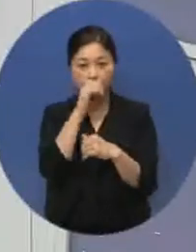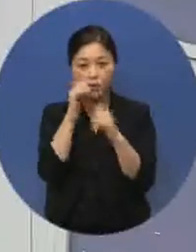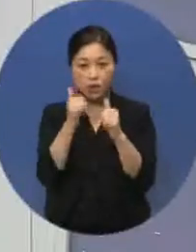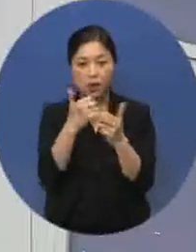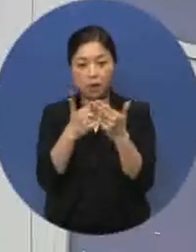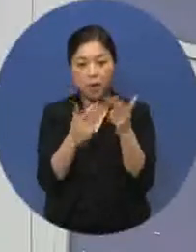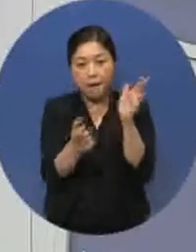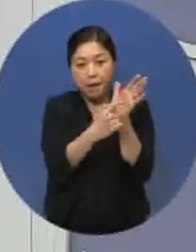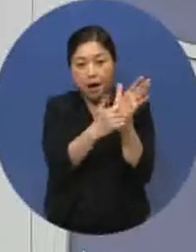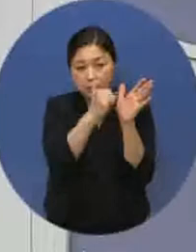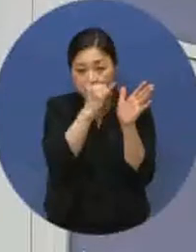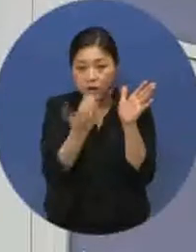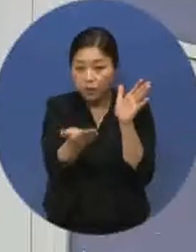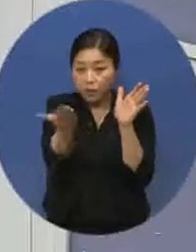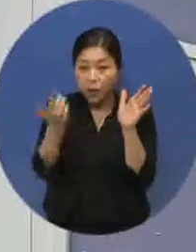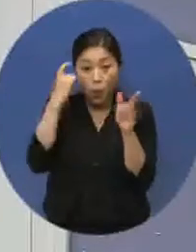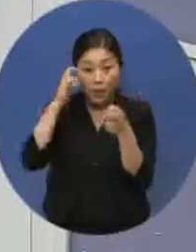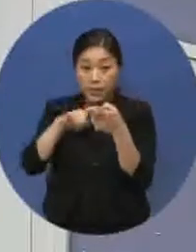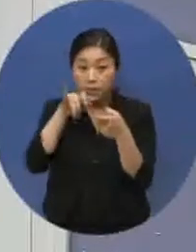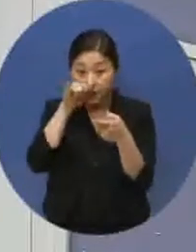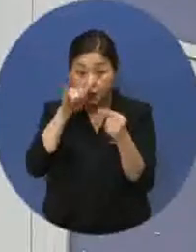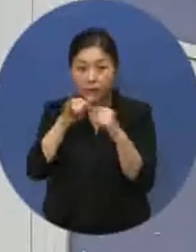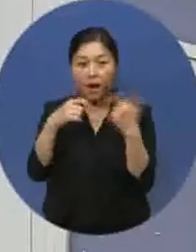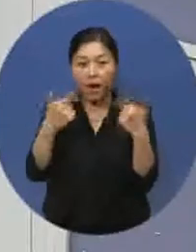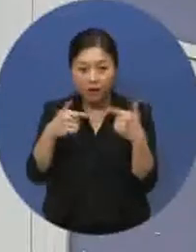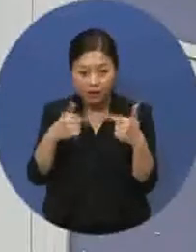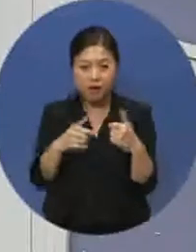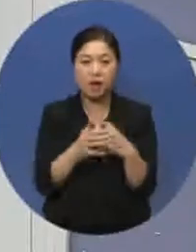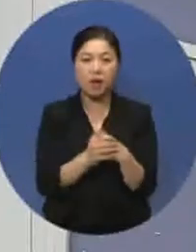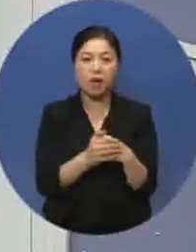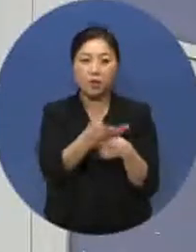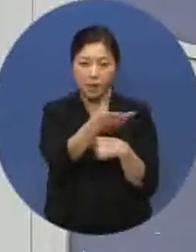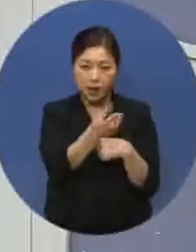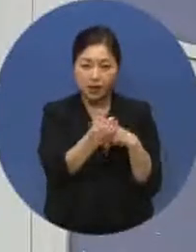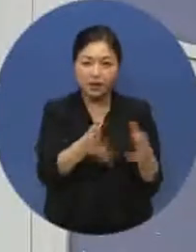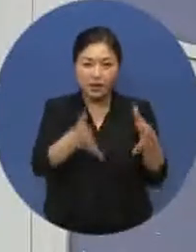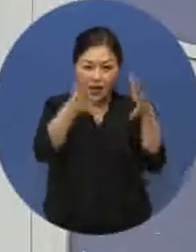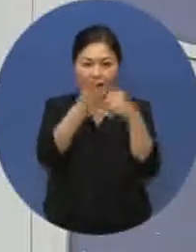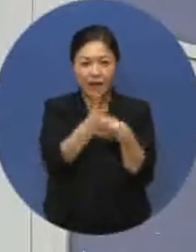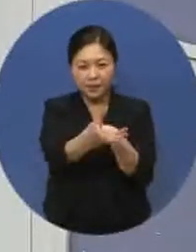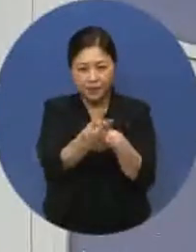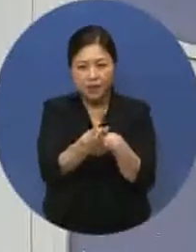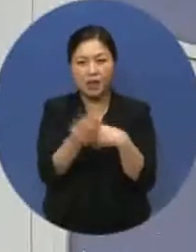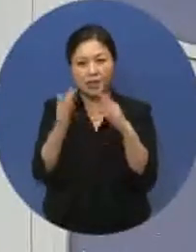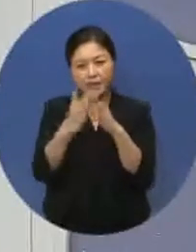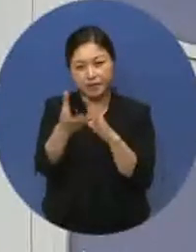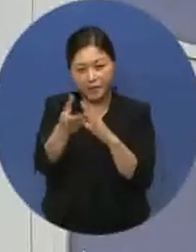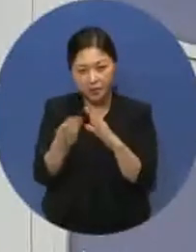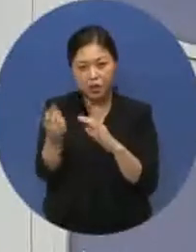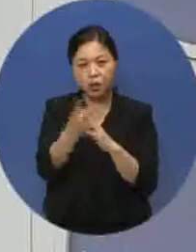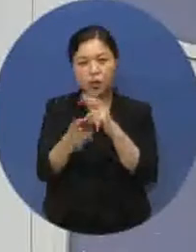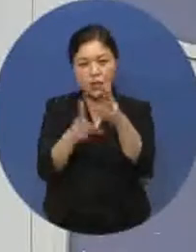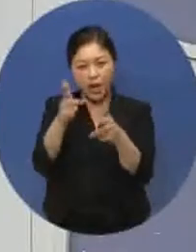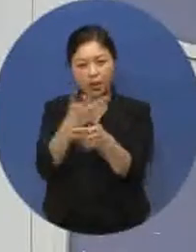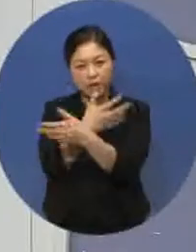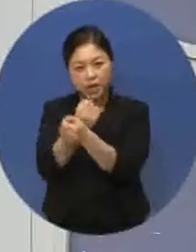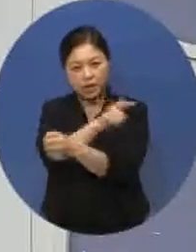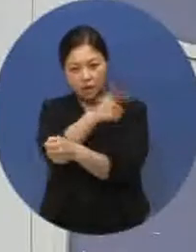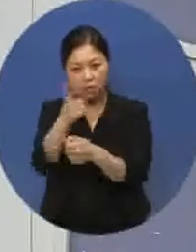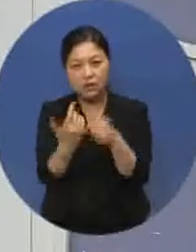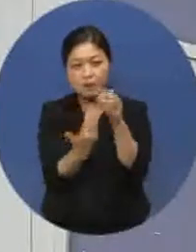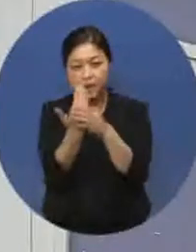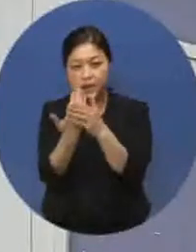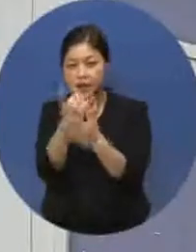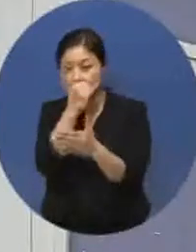올려놔서 국민들께서 관심 있으시면 언제든지 임대차라든지 상가 임대차도 있고 주택 임대차도 있고 사업도 있고 계약권에서 발생할 수